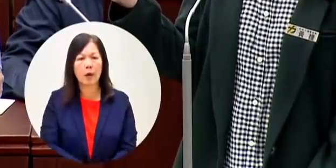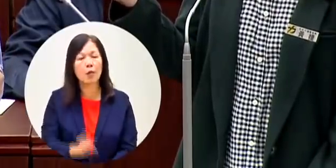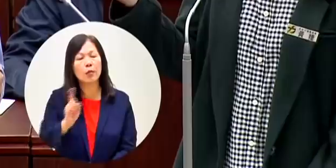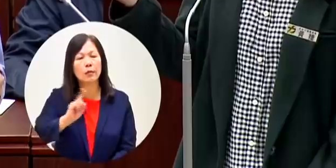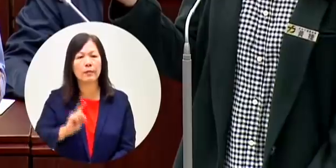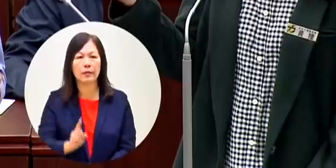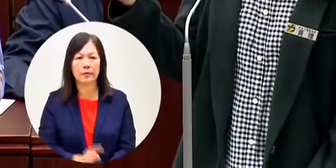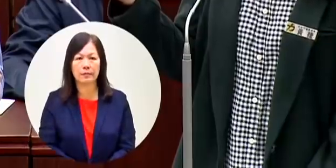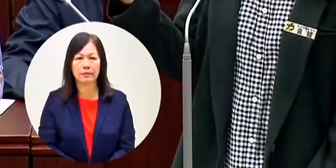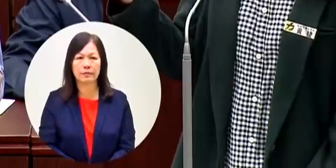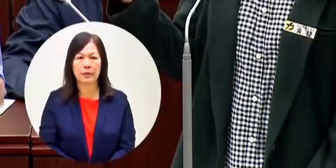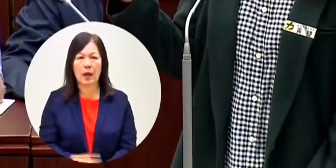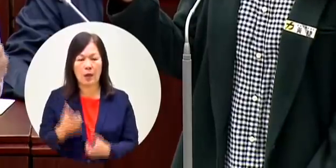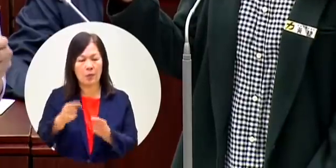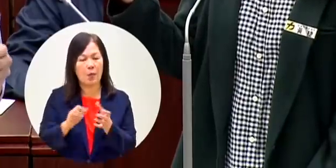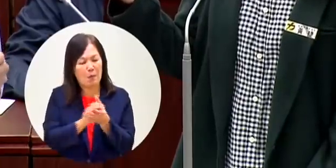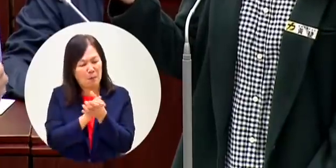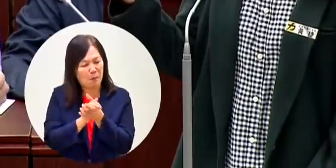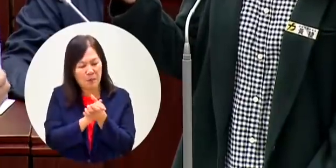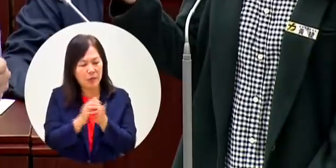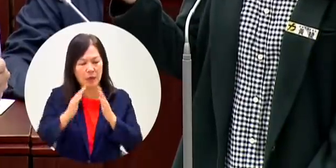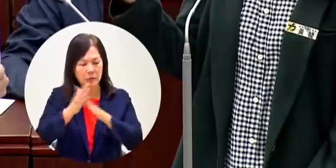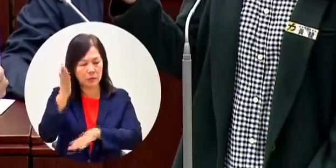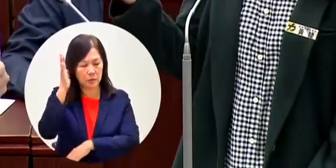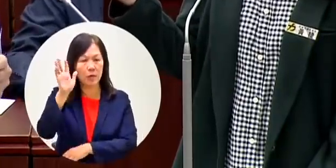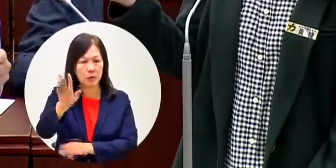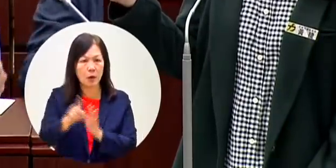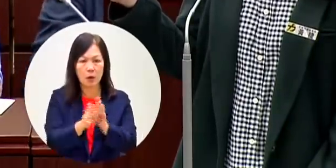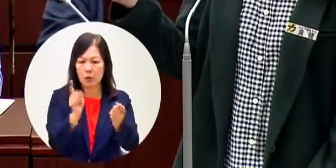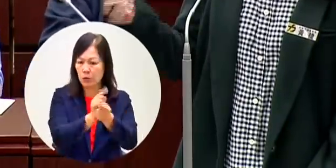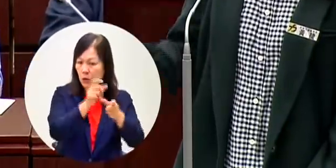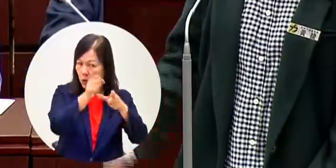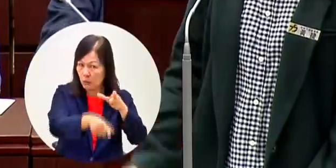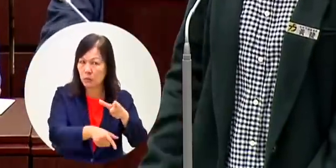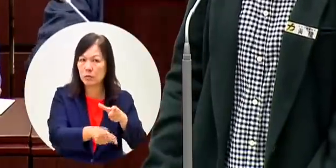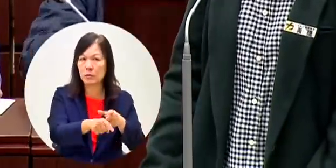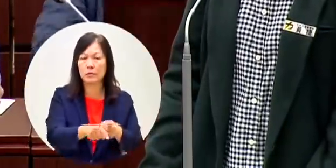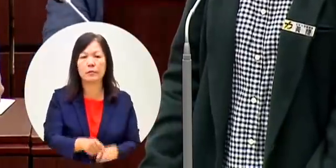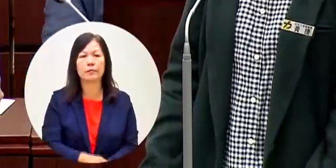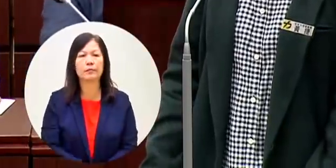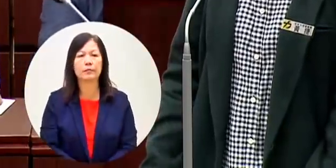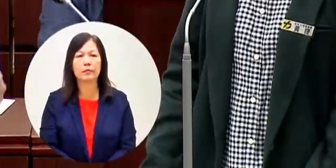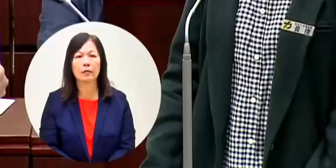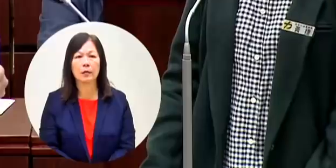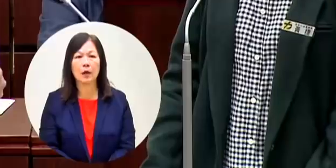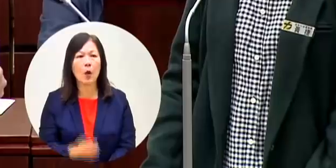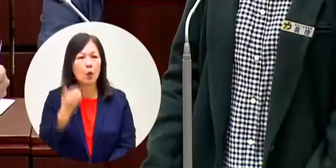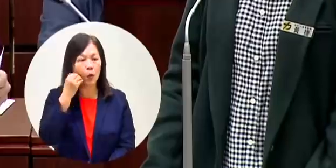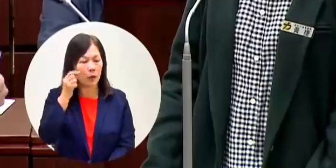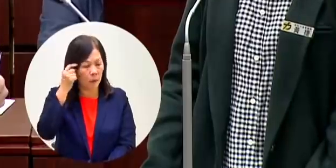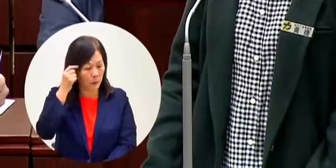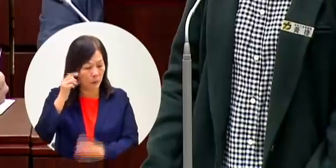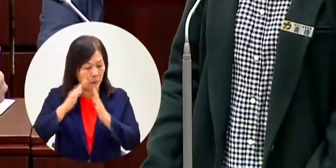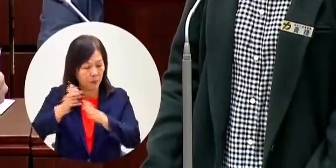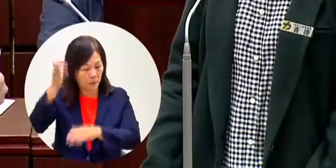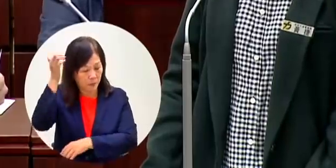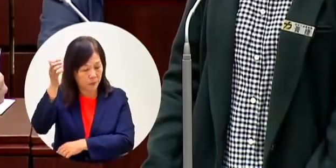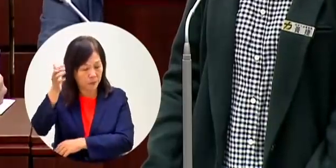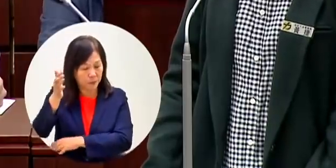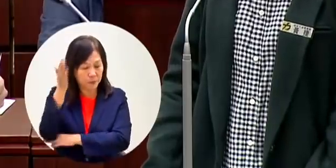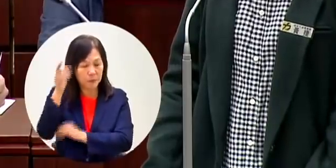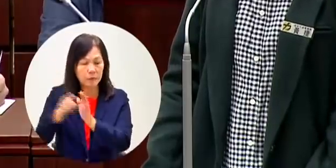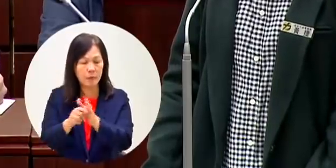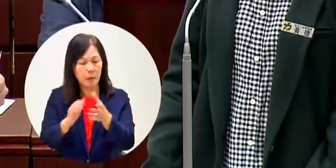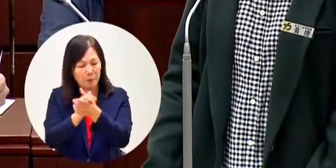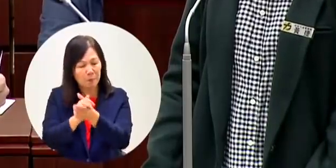市政府对企业家，但是如果认为一个友善的高雄市政府就是可以在空污跟污染